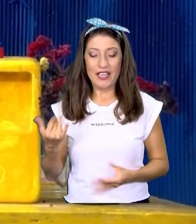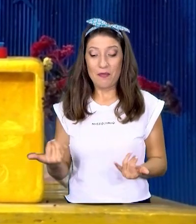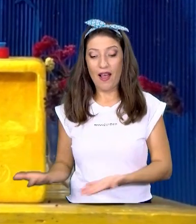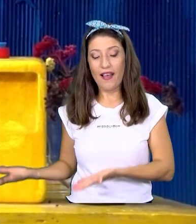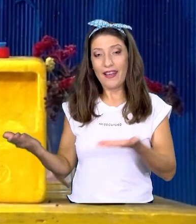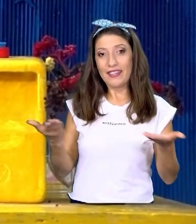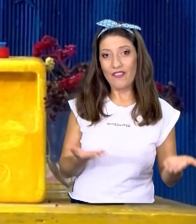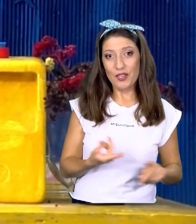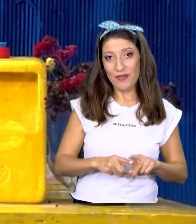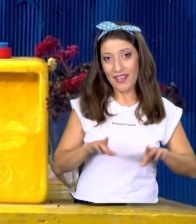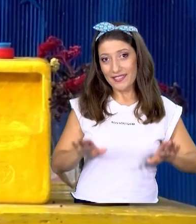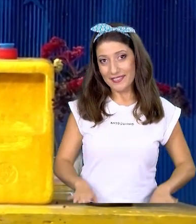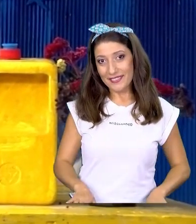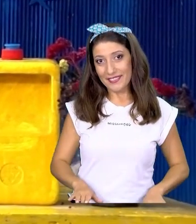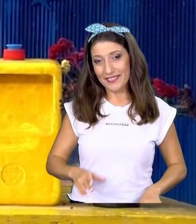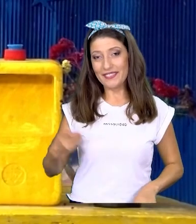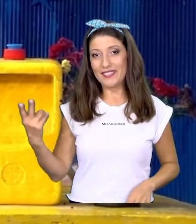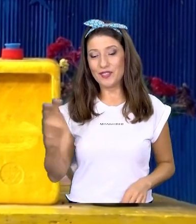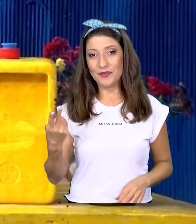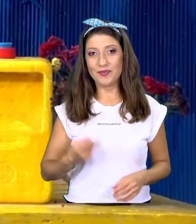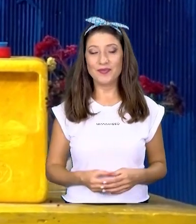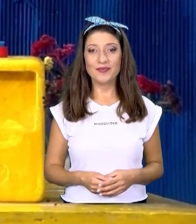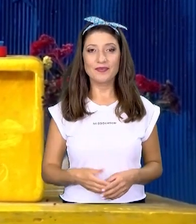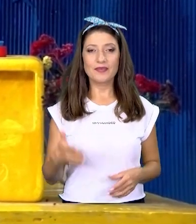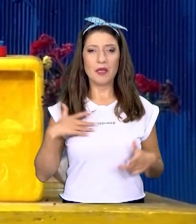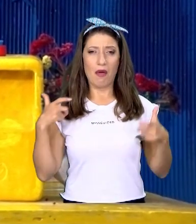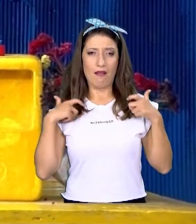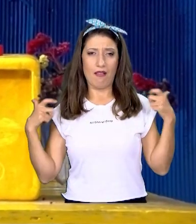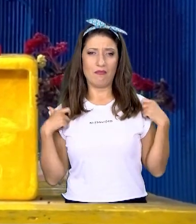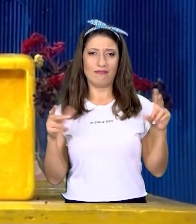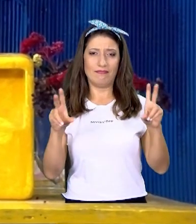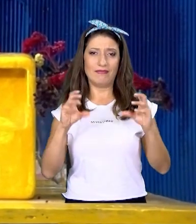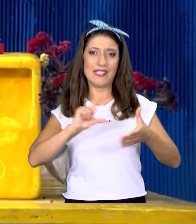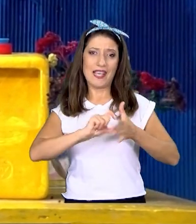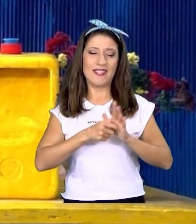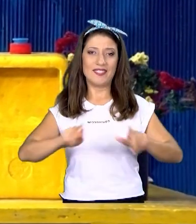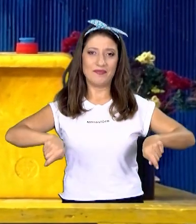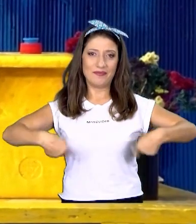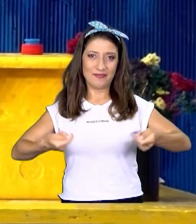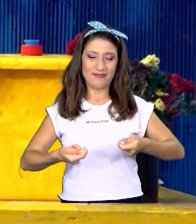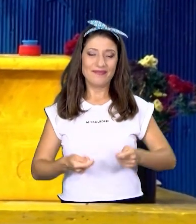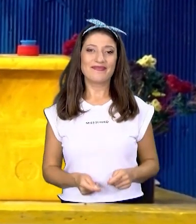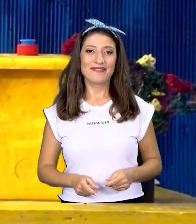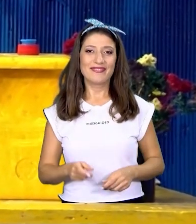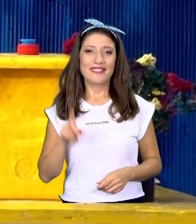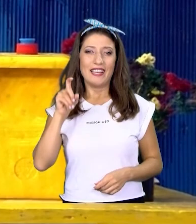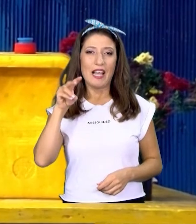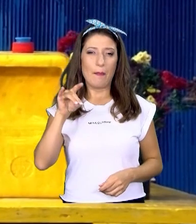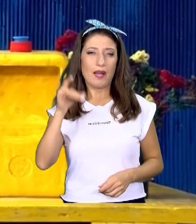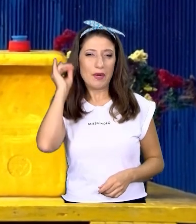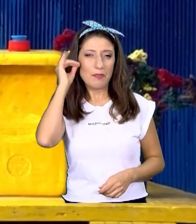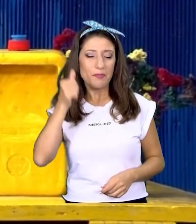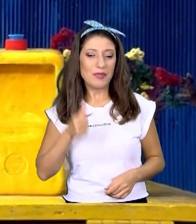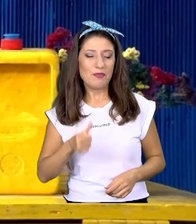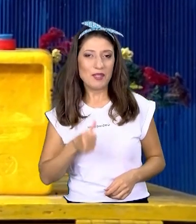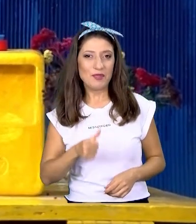հենց հիմա հրավիրեմ էստեղ և նրանց զիջեմ իմ հրամանատարական խցիկը, չէ։ Գամ գամ գամ գամ գամ, պի պի